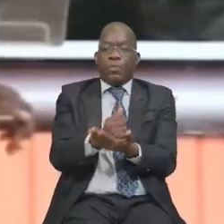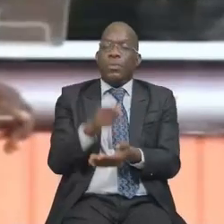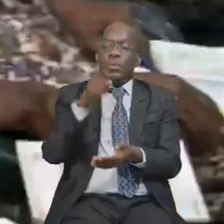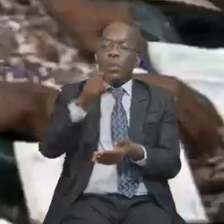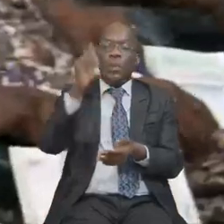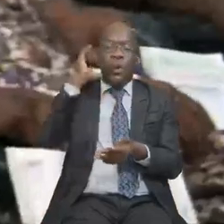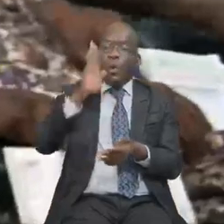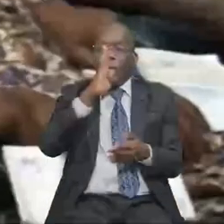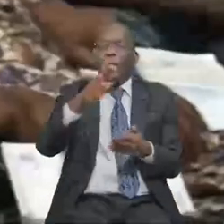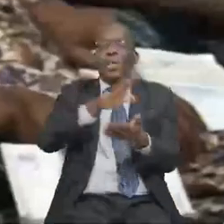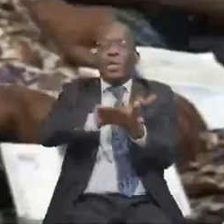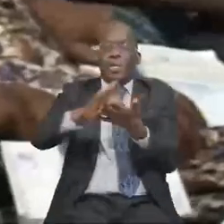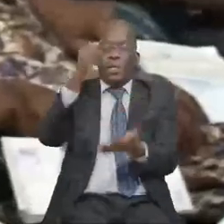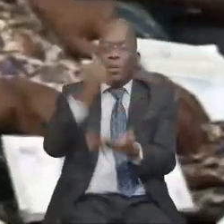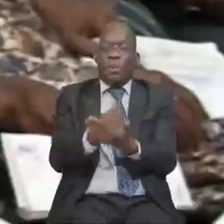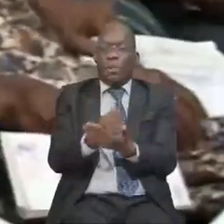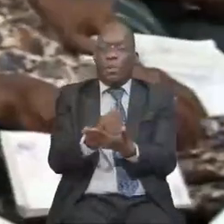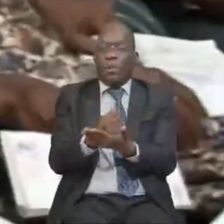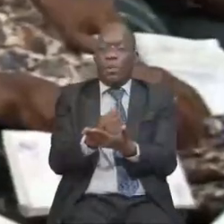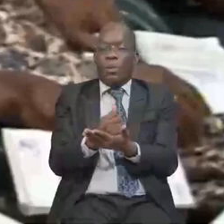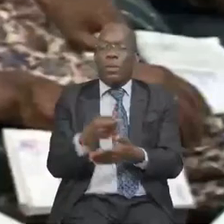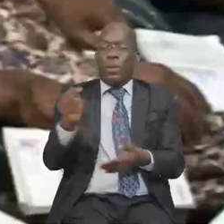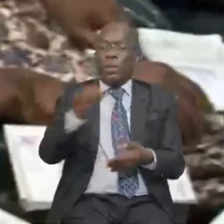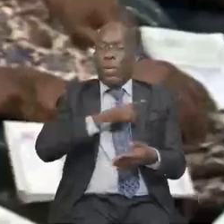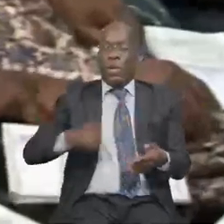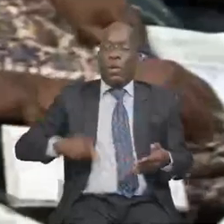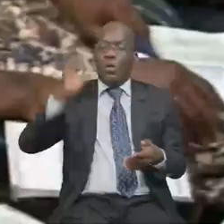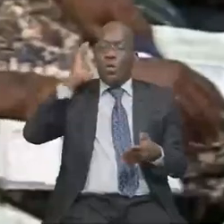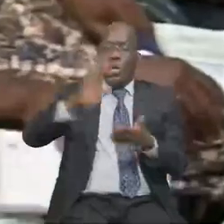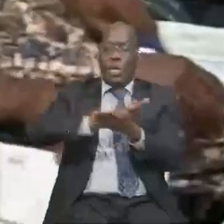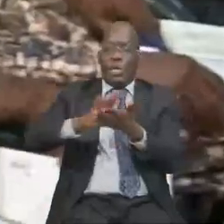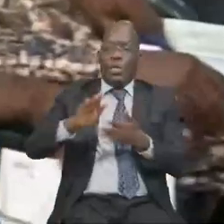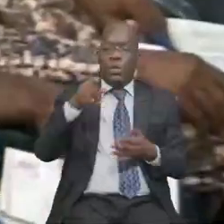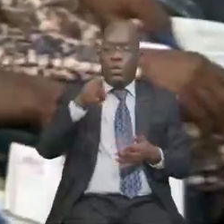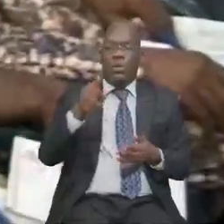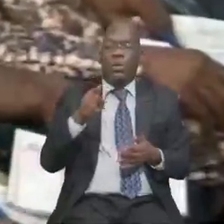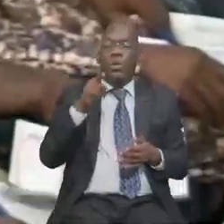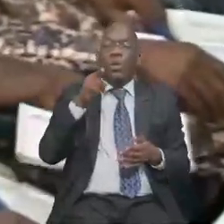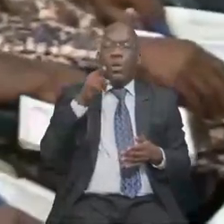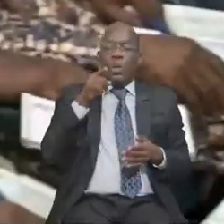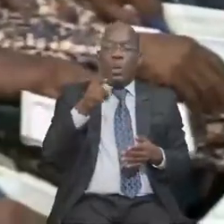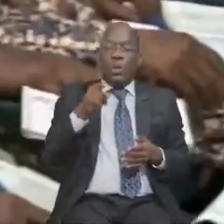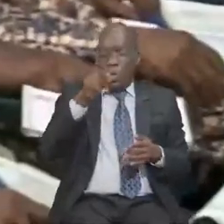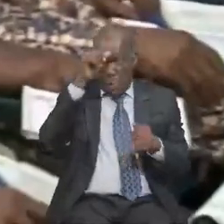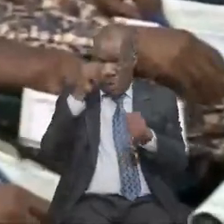purifiés. Le Seigneur va te purifier. Il va même ôter le souvenir